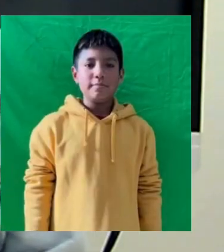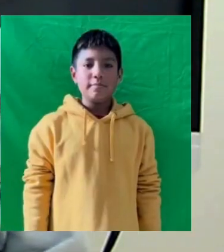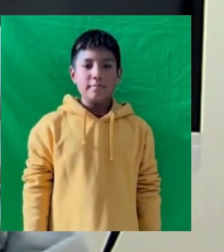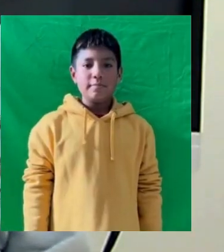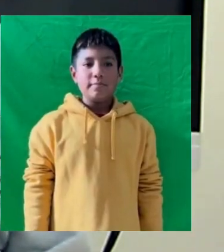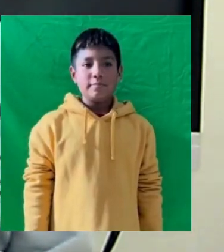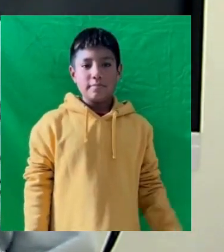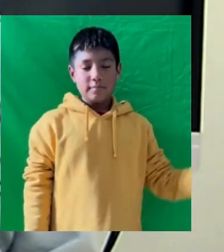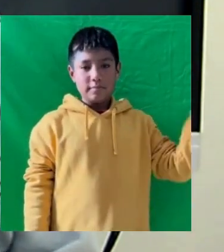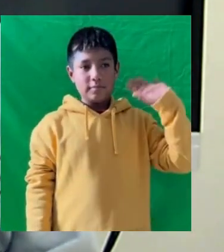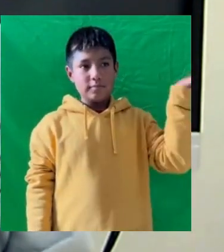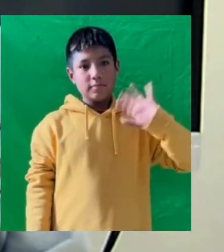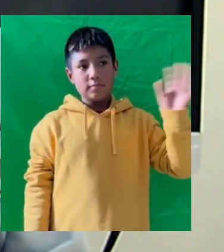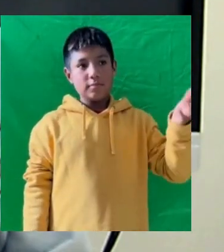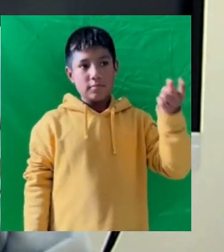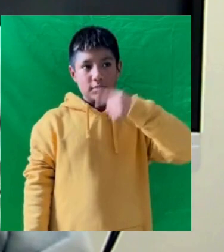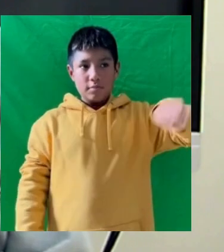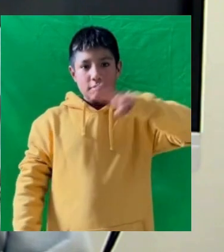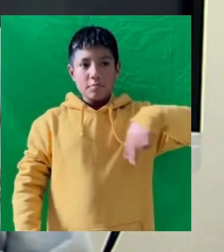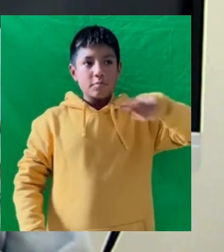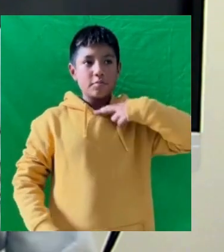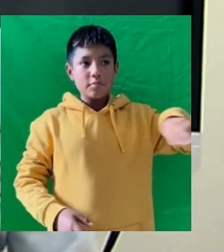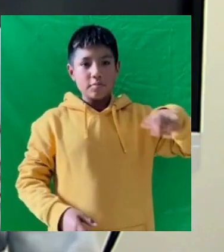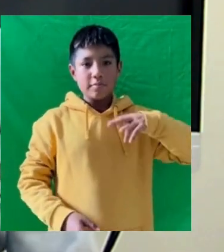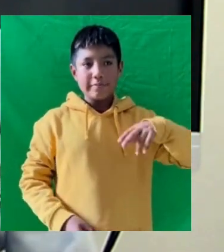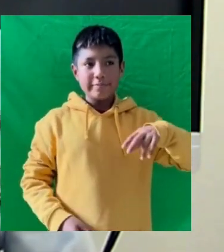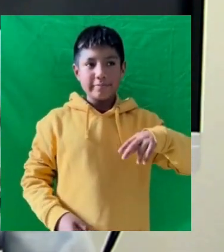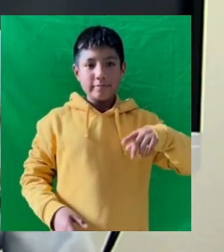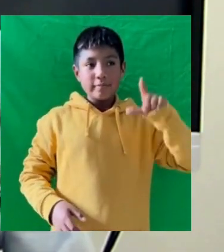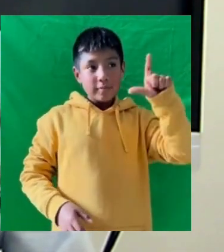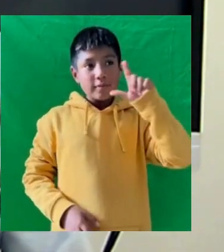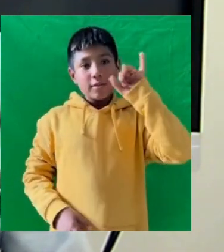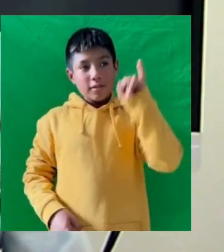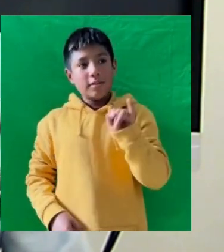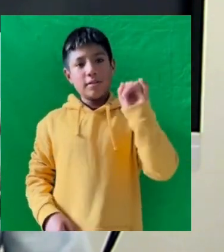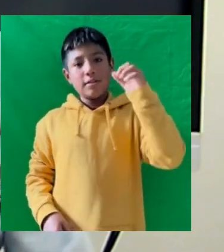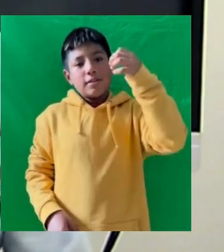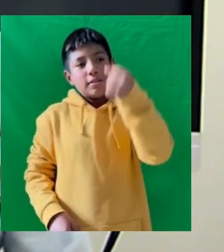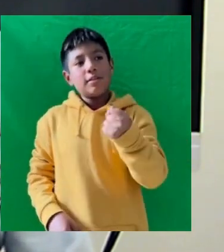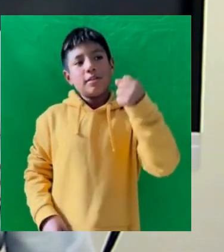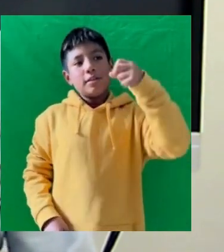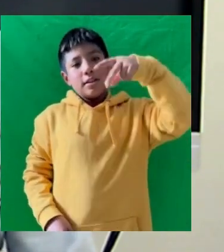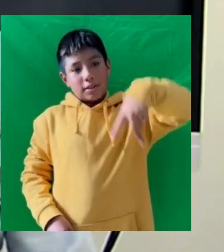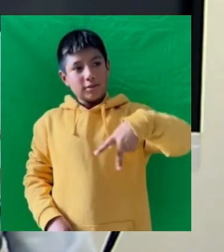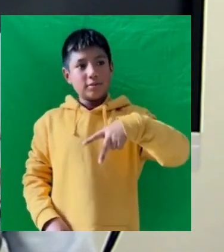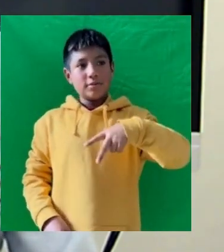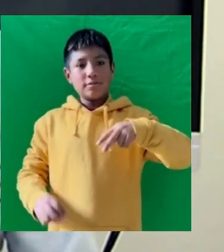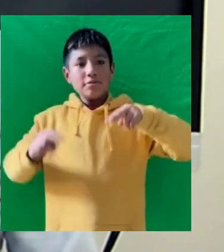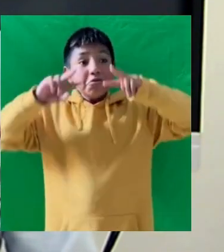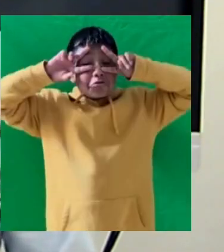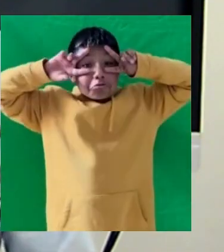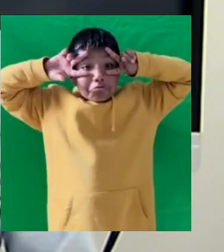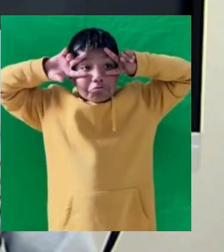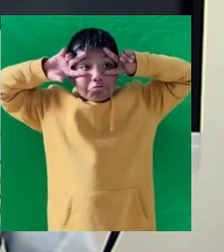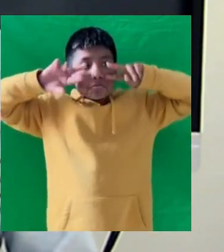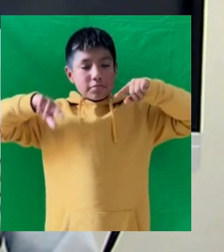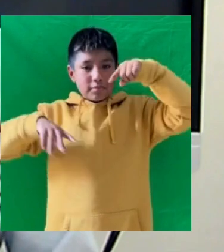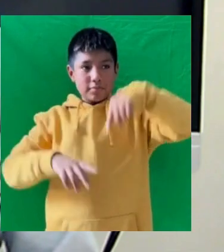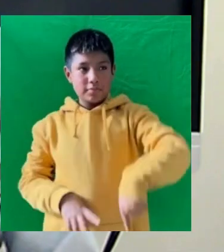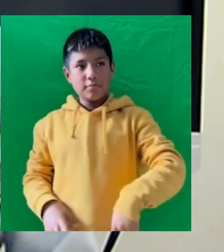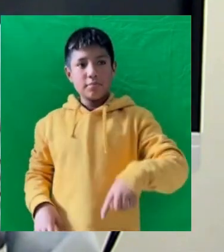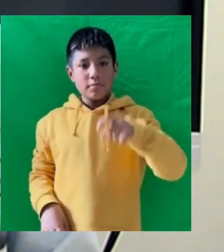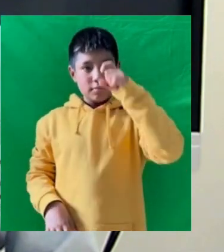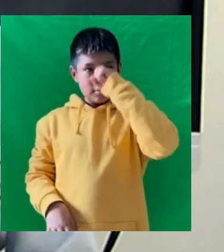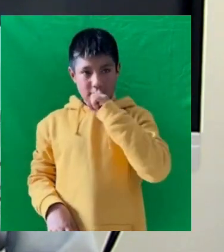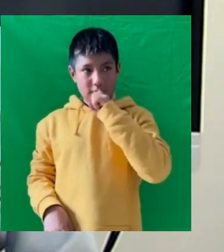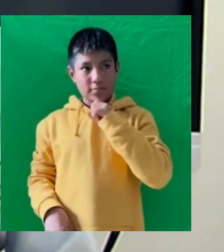Kaixo, Lian eta Aurria gara, aurten EITB maratoian minbiziaren